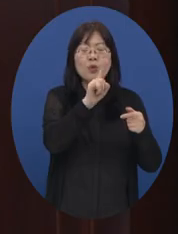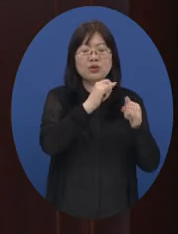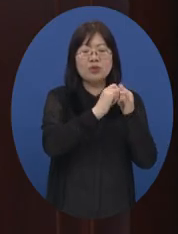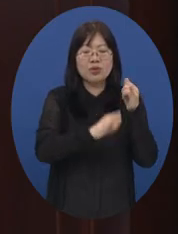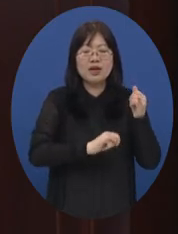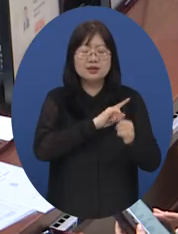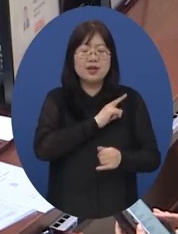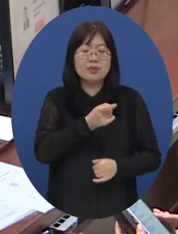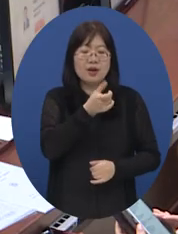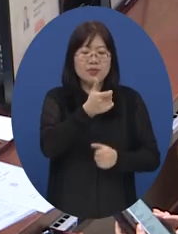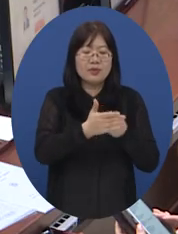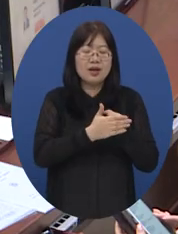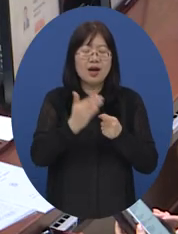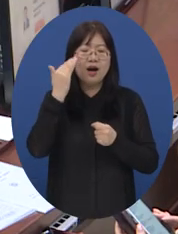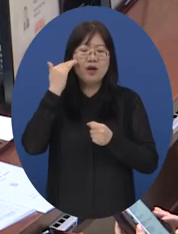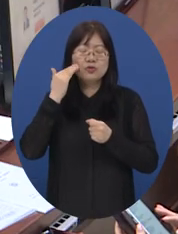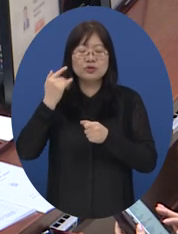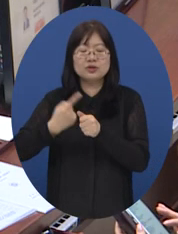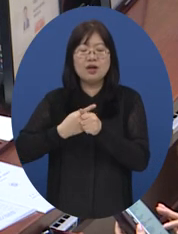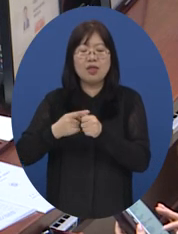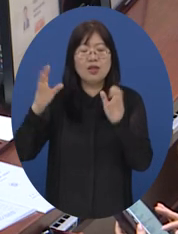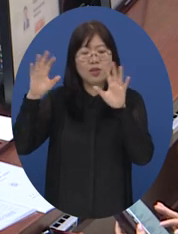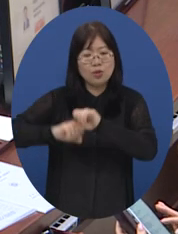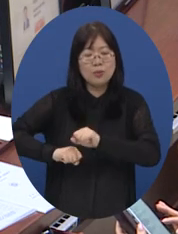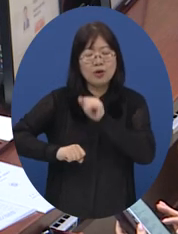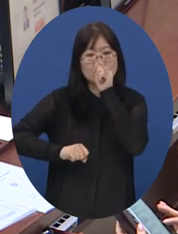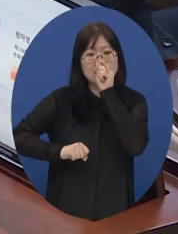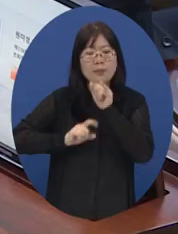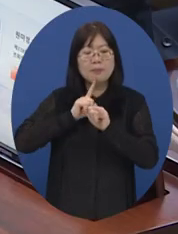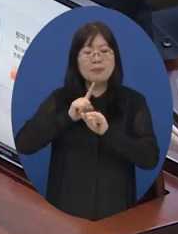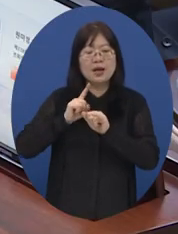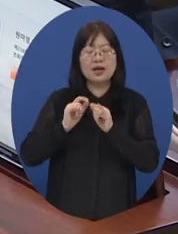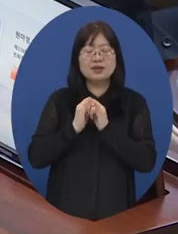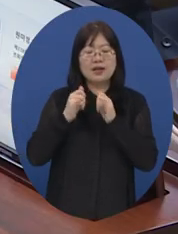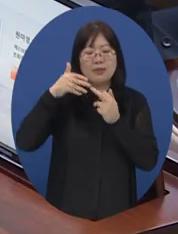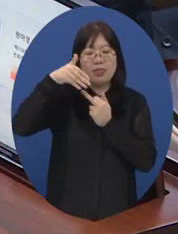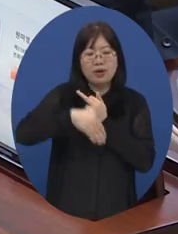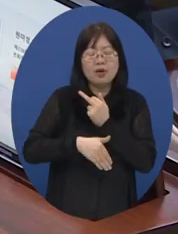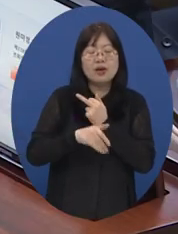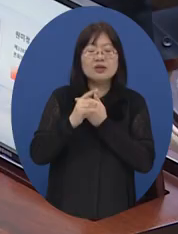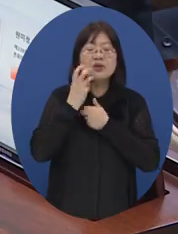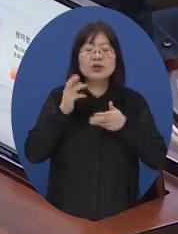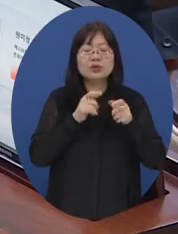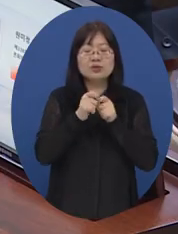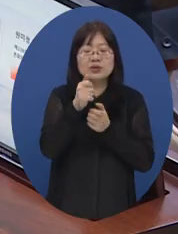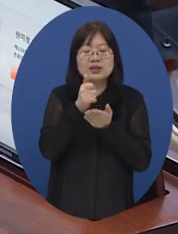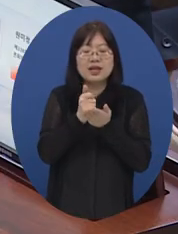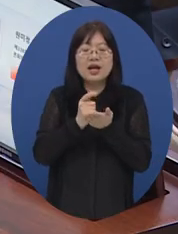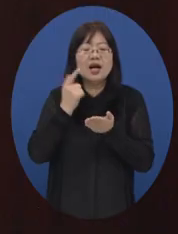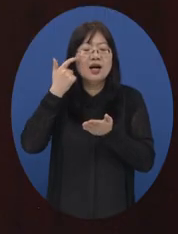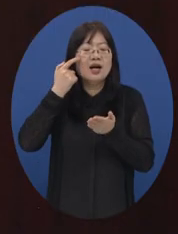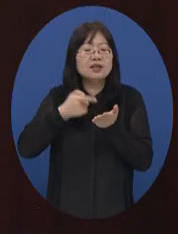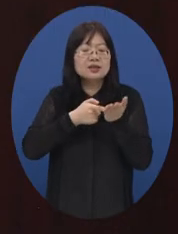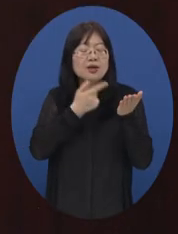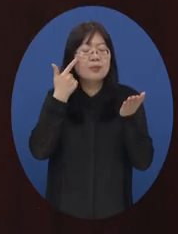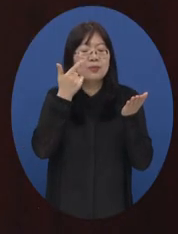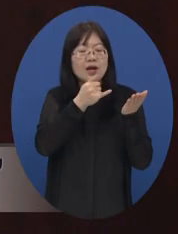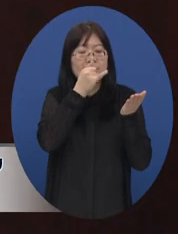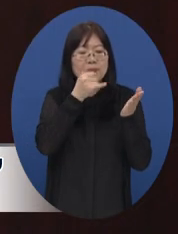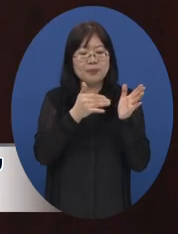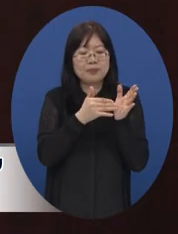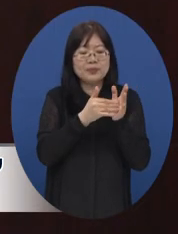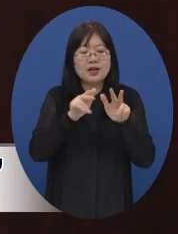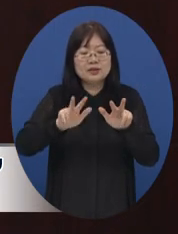이대로 가다 대한민국이 자연 소멸 할 수 있다는 우려와 함께 인구 절벽에 대한 이제 면 경기도지사 의견을 물었습니다 이재명